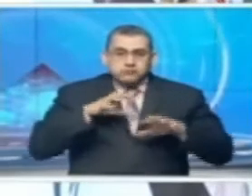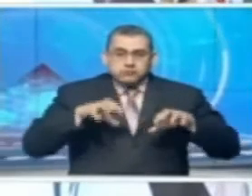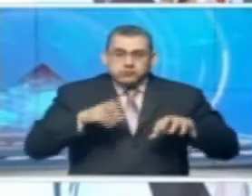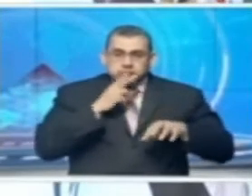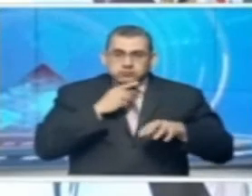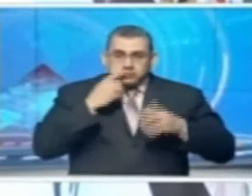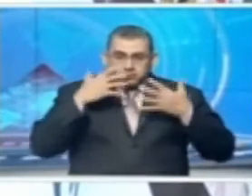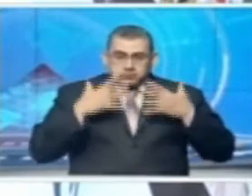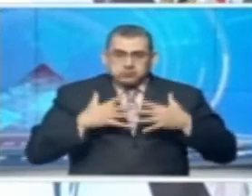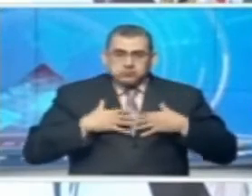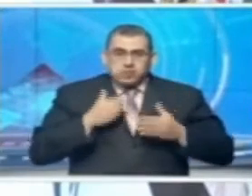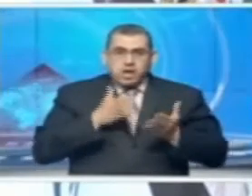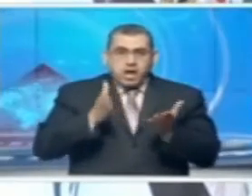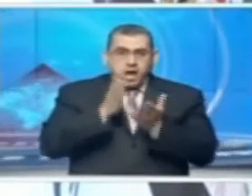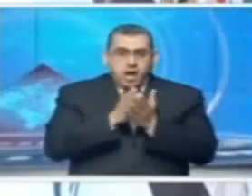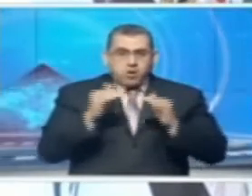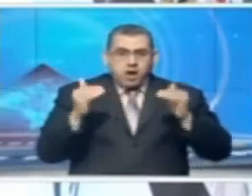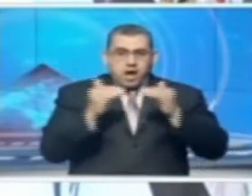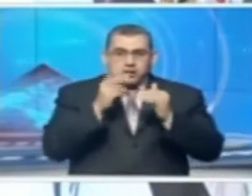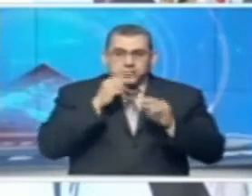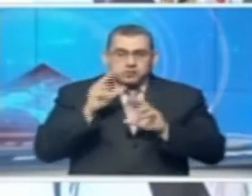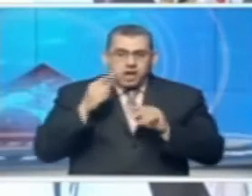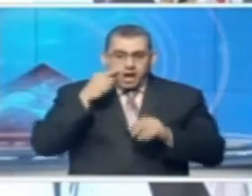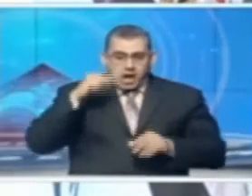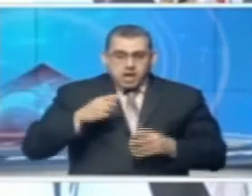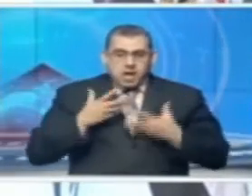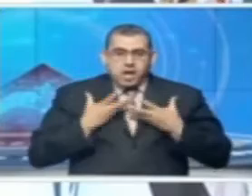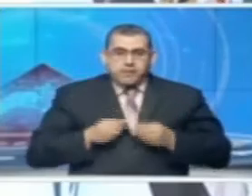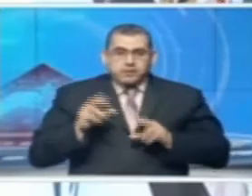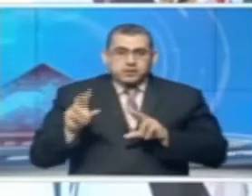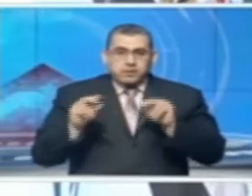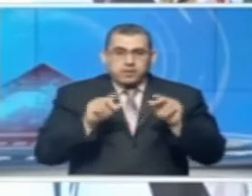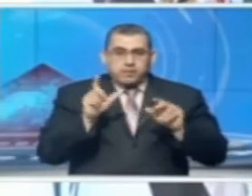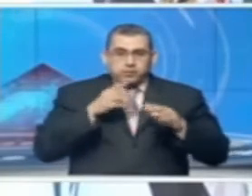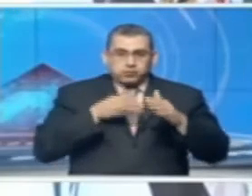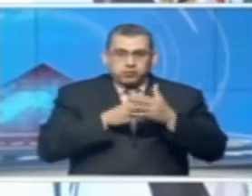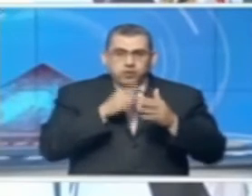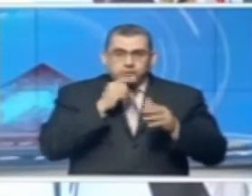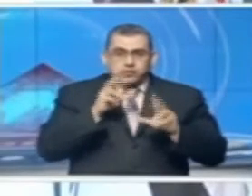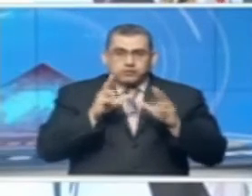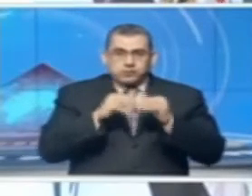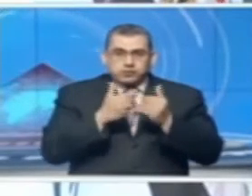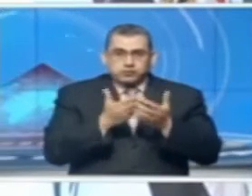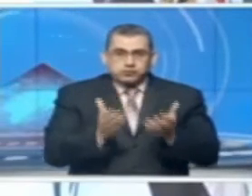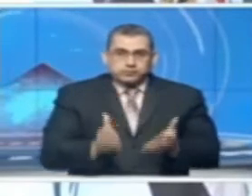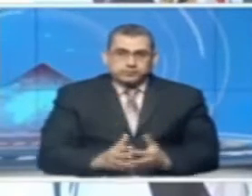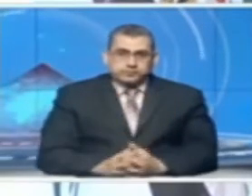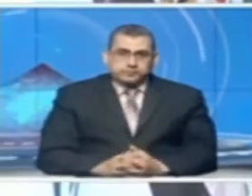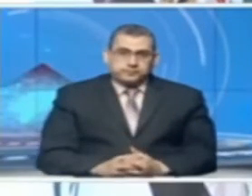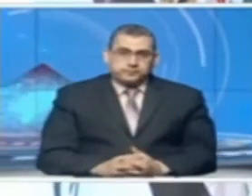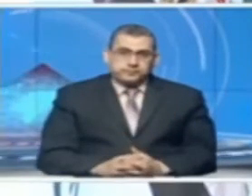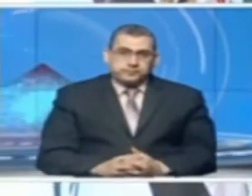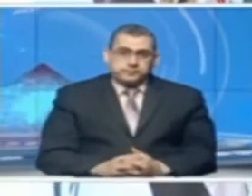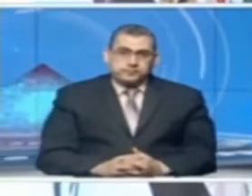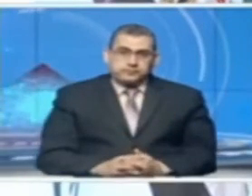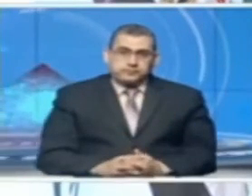آمنة يعادل الحق في حياة آمنة. من مجلس الدولة، محمود العزالي، التلفزيون المصري.